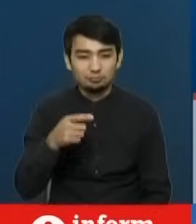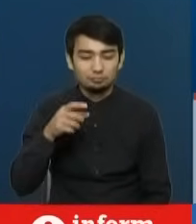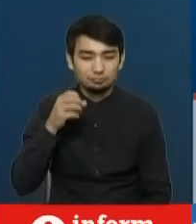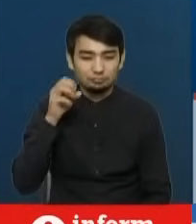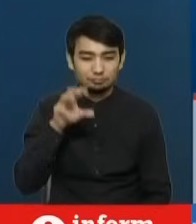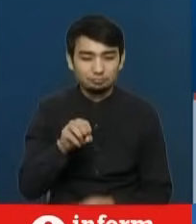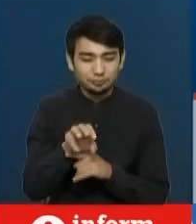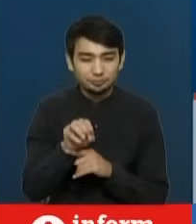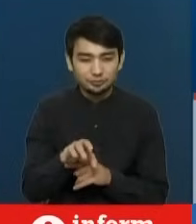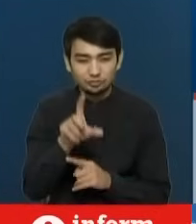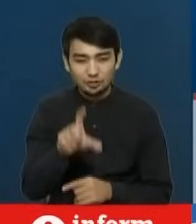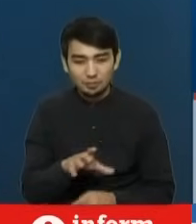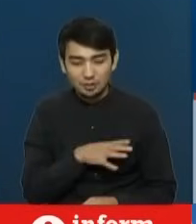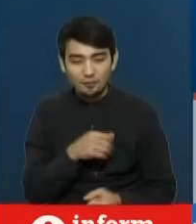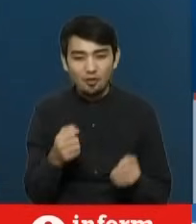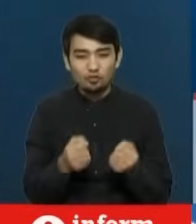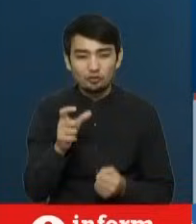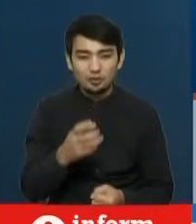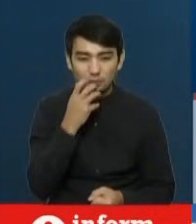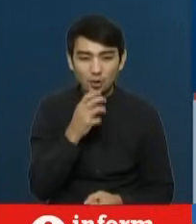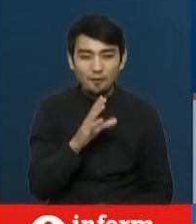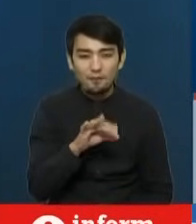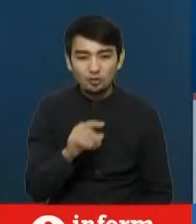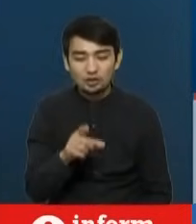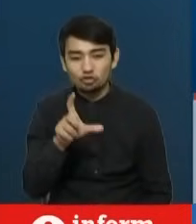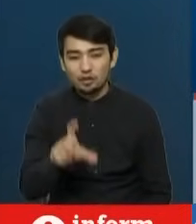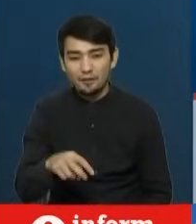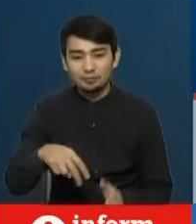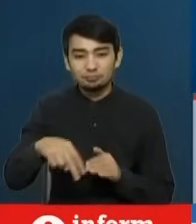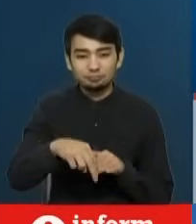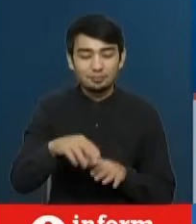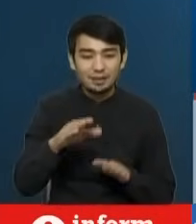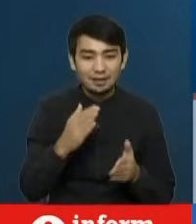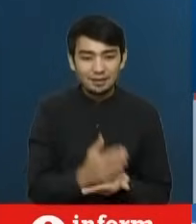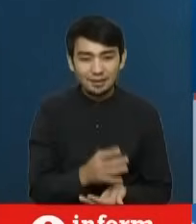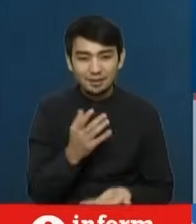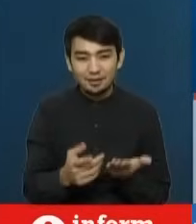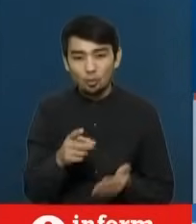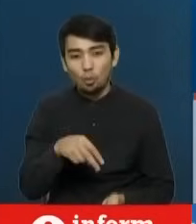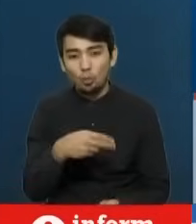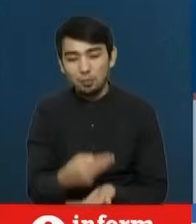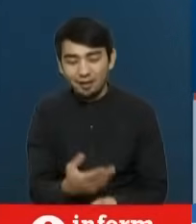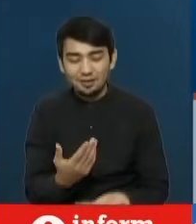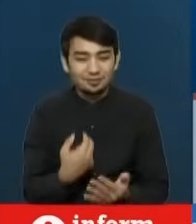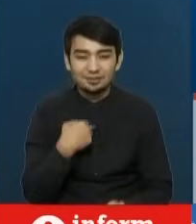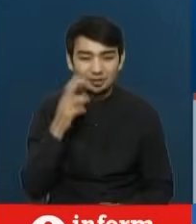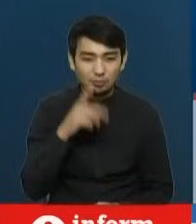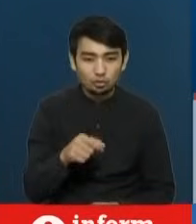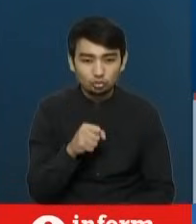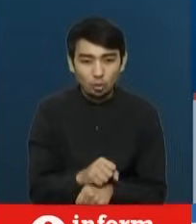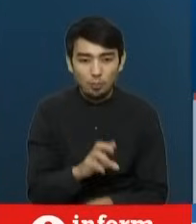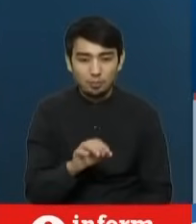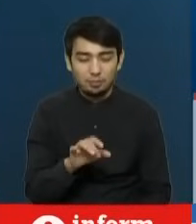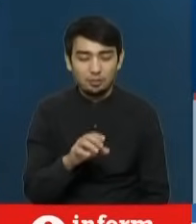сигнал водителю тепловоза о том, что человек на рельсах, если даже если он упал, то тепловоз остановился